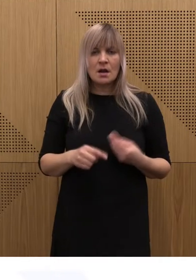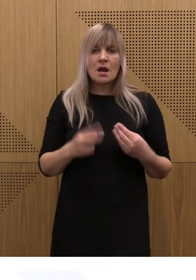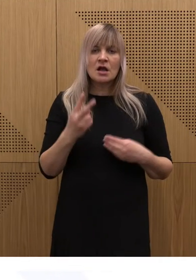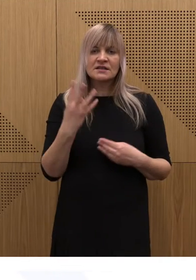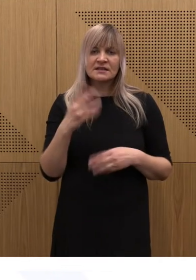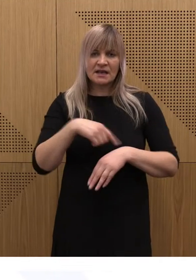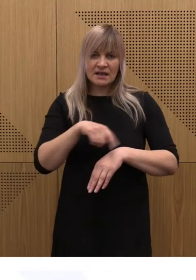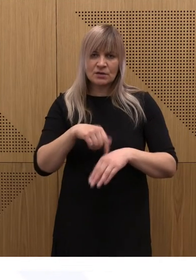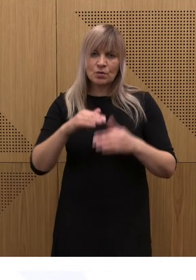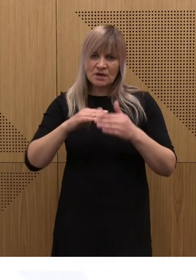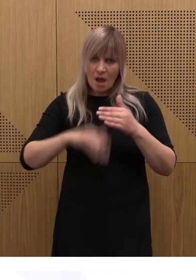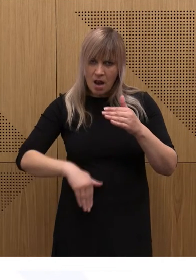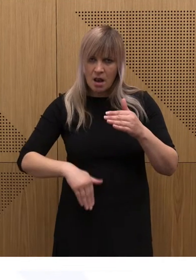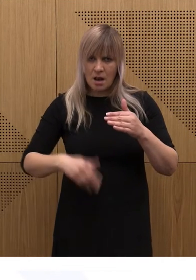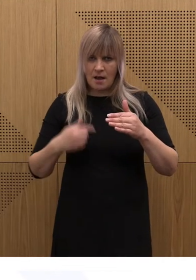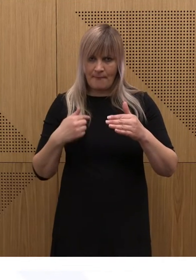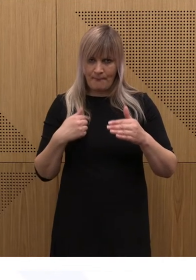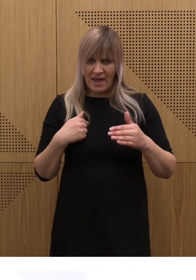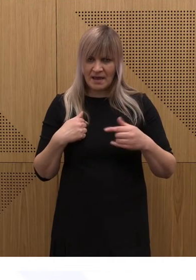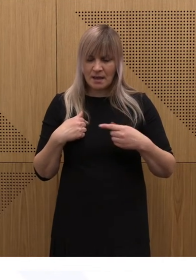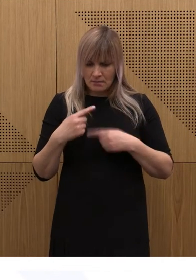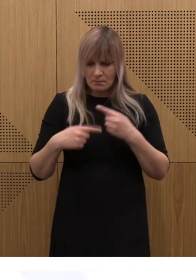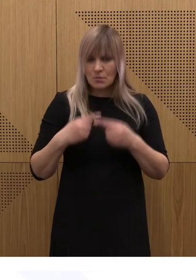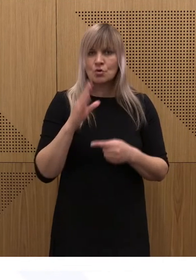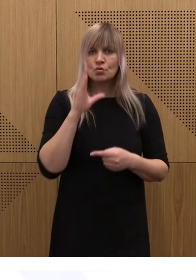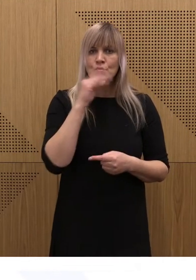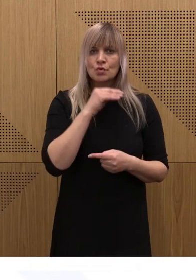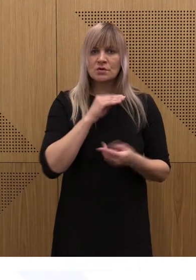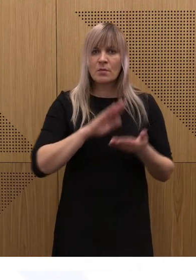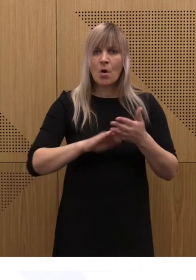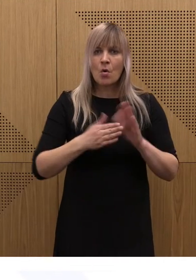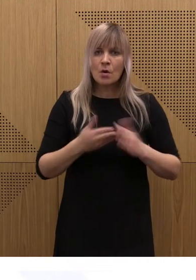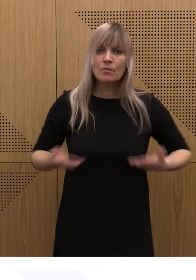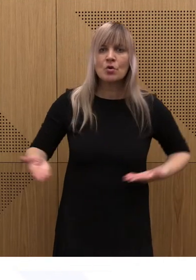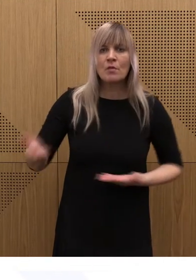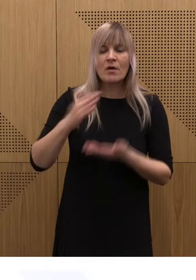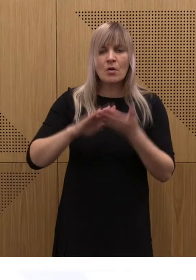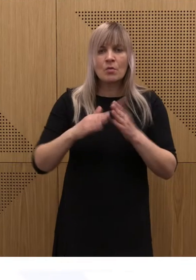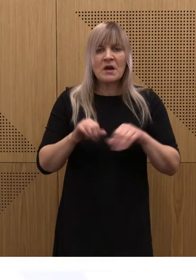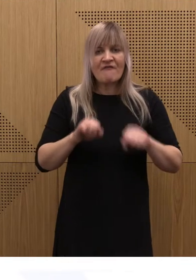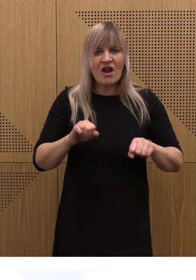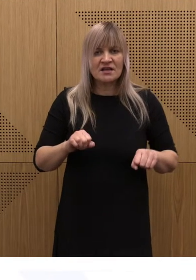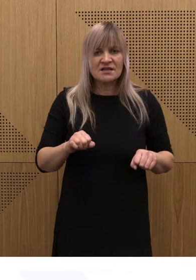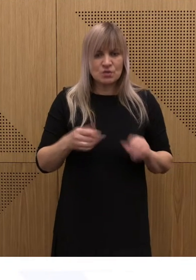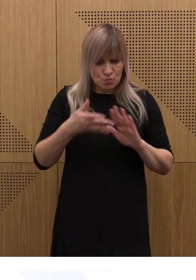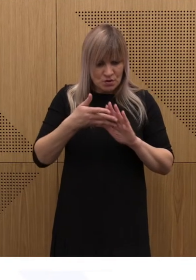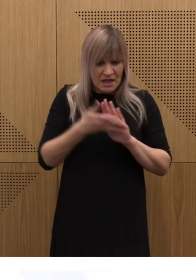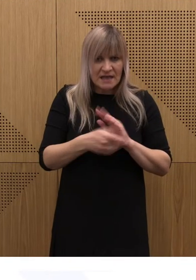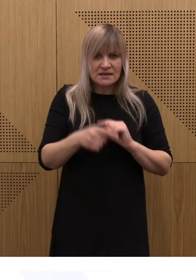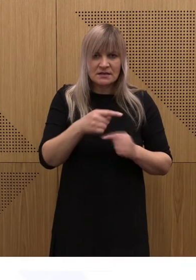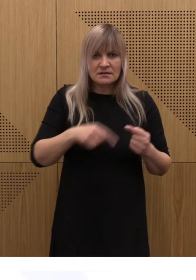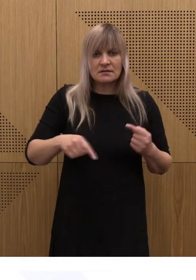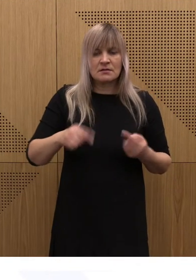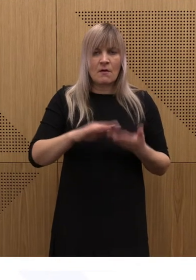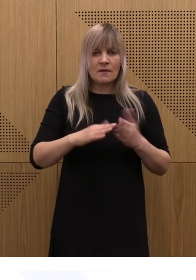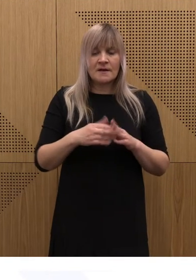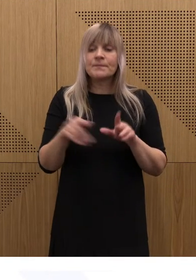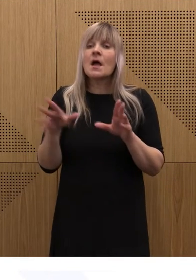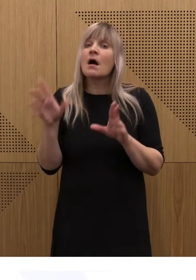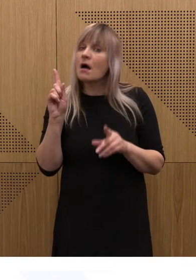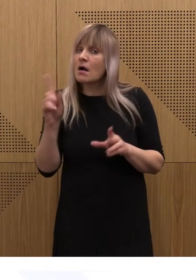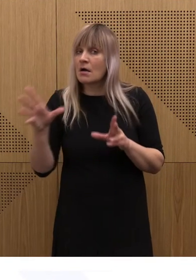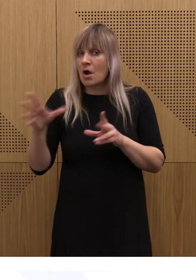24 tunni jooksul me suutsime põhimõtteliselt leppida kokku valitsuse sees , aga